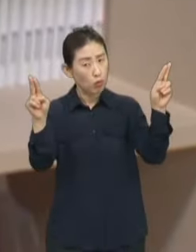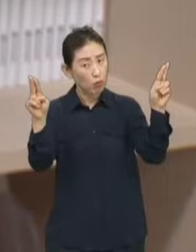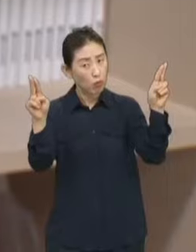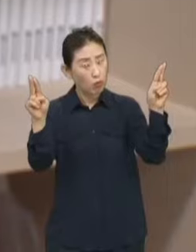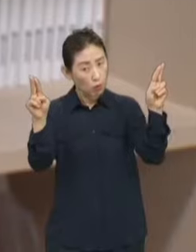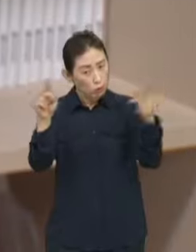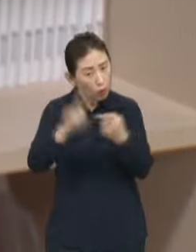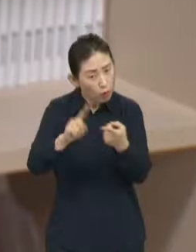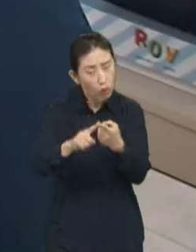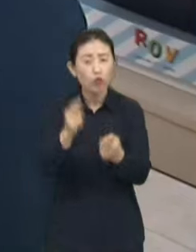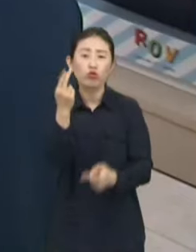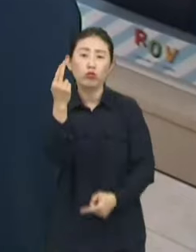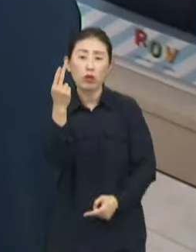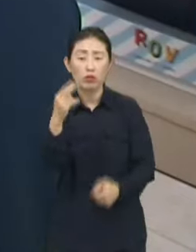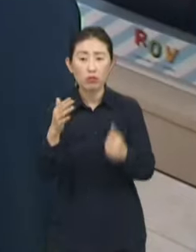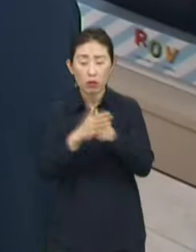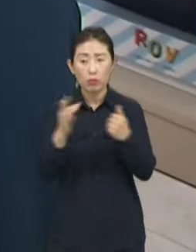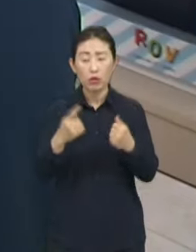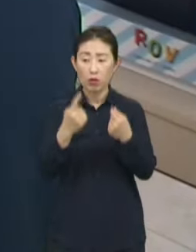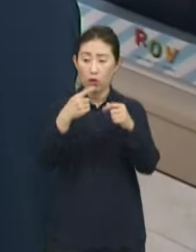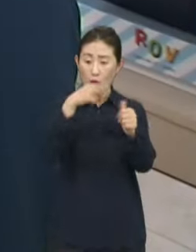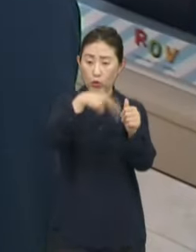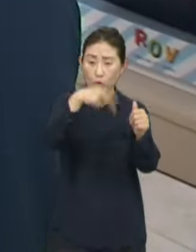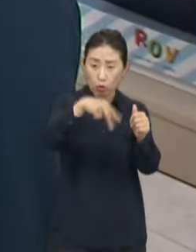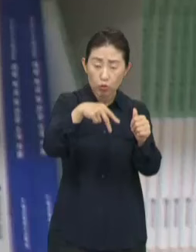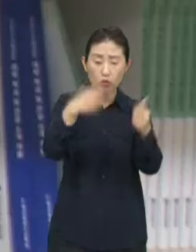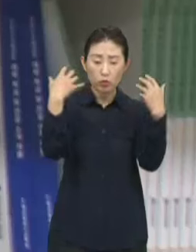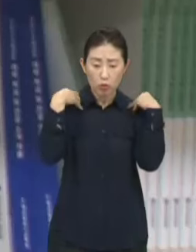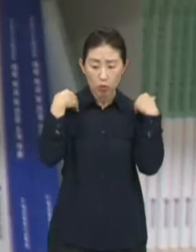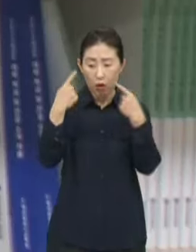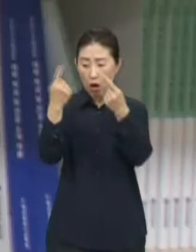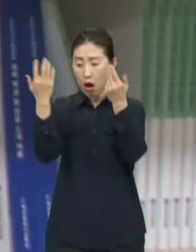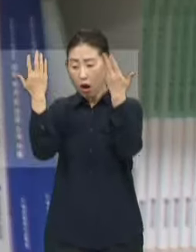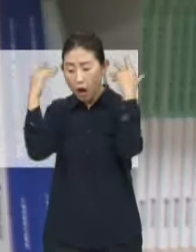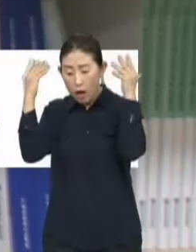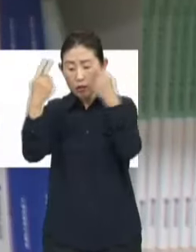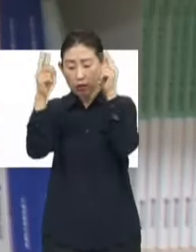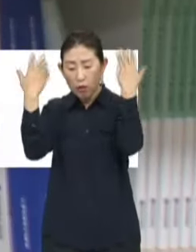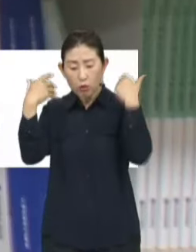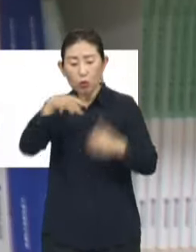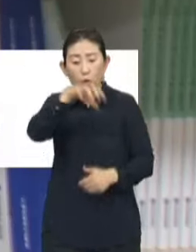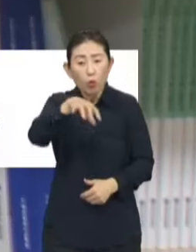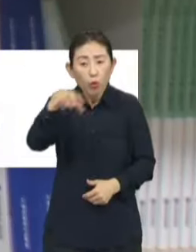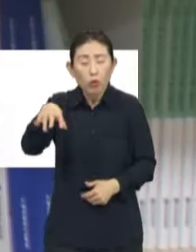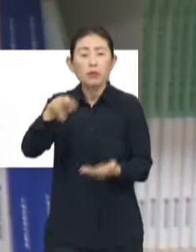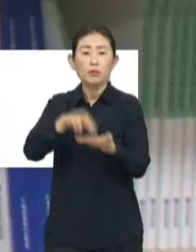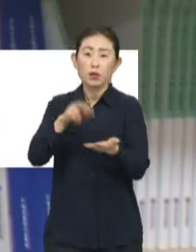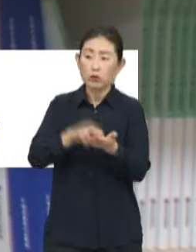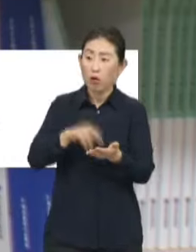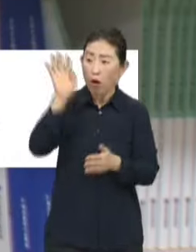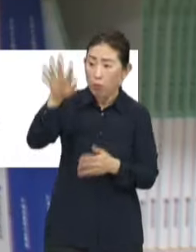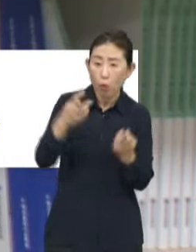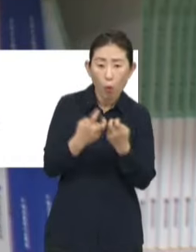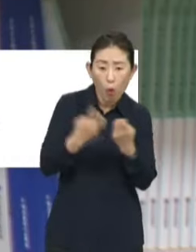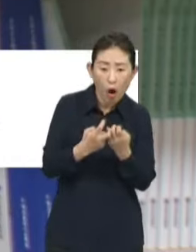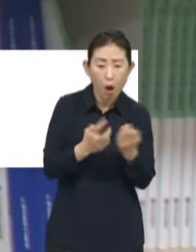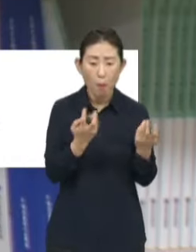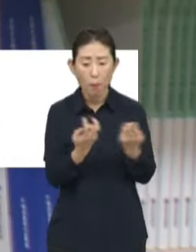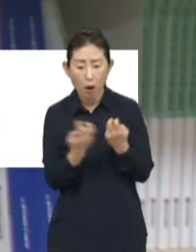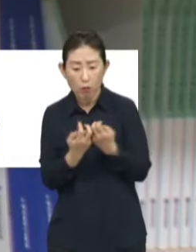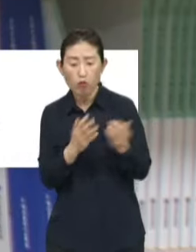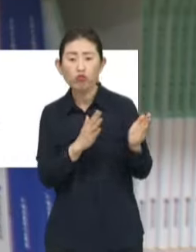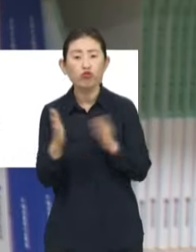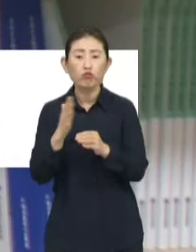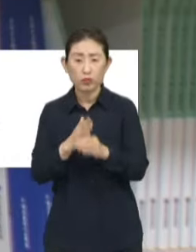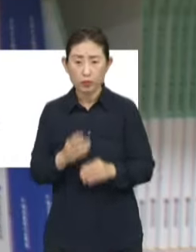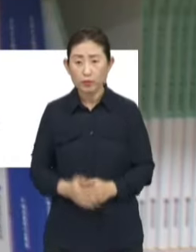가운데 교육청과 학교들도 대책 마련에 나섰습니다. 대입 지도 연수라든지 대입 지원단 활동을 통해서 지도 방향을